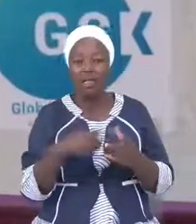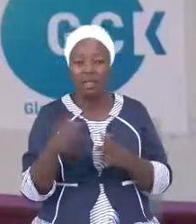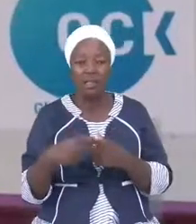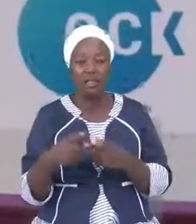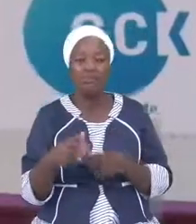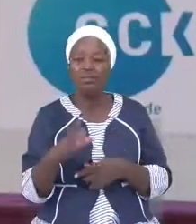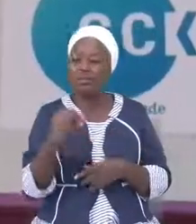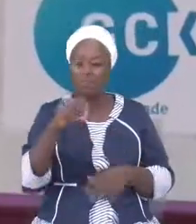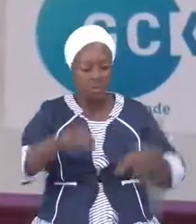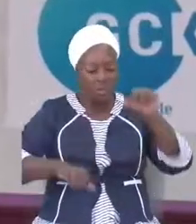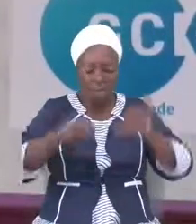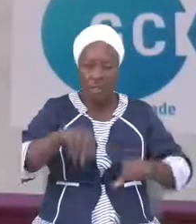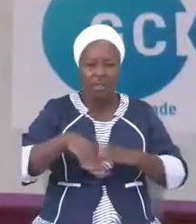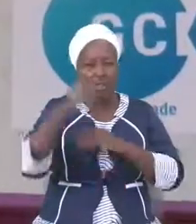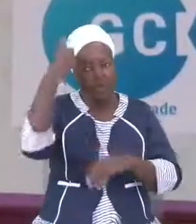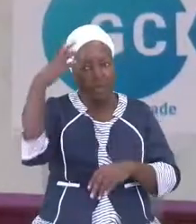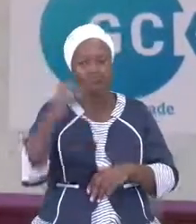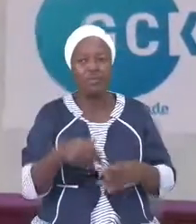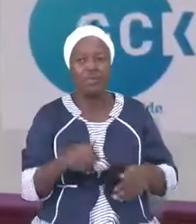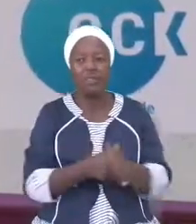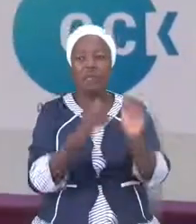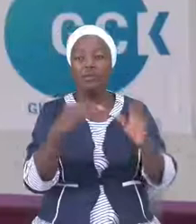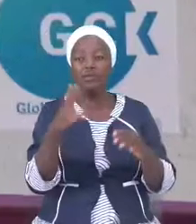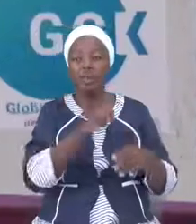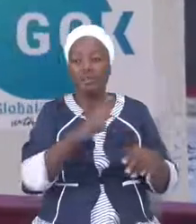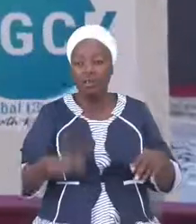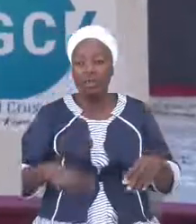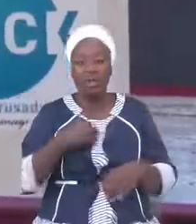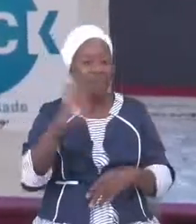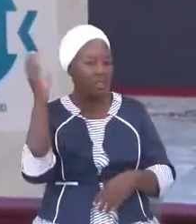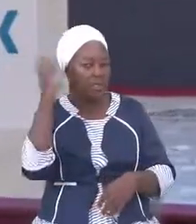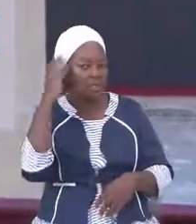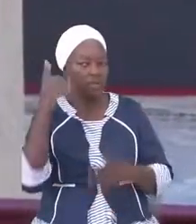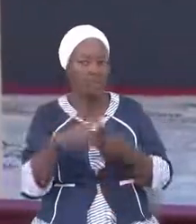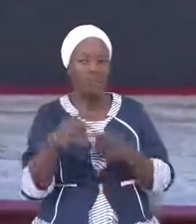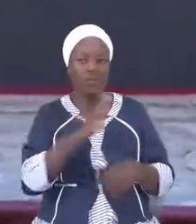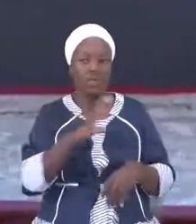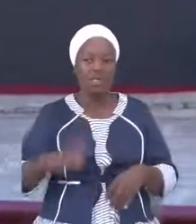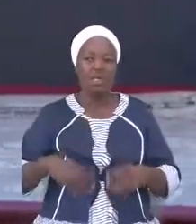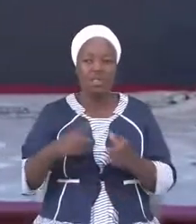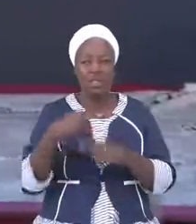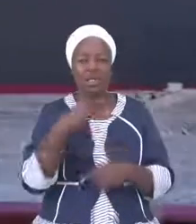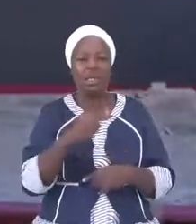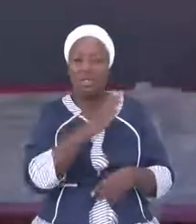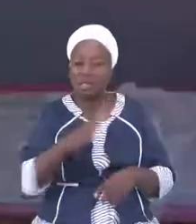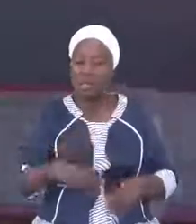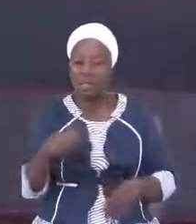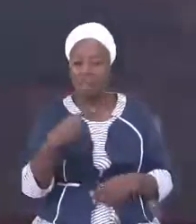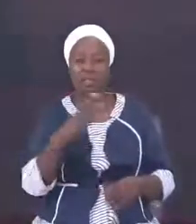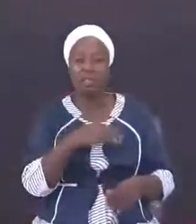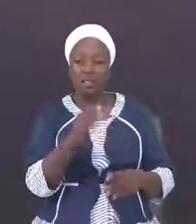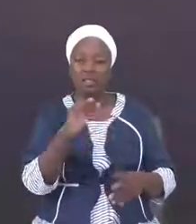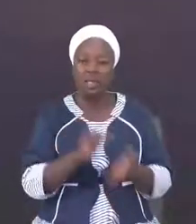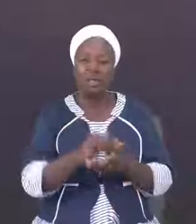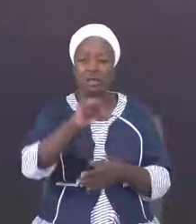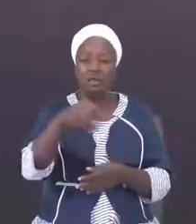grand poisson, il n'y avait pas de doute dans l'esprit des disciples de Christ. Et